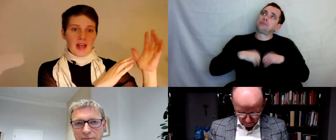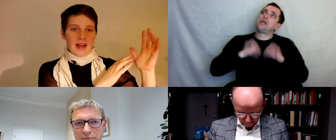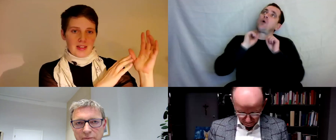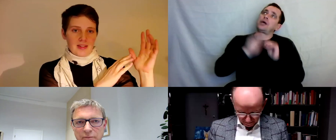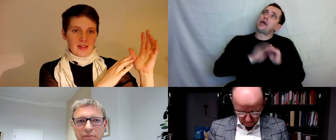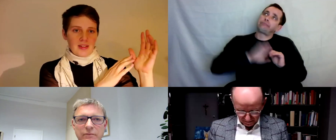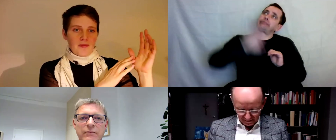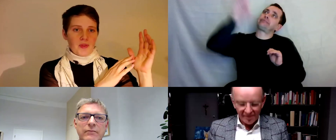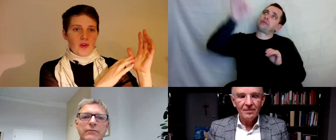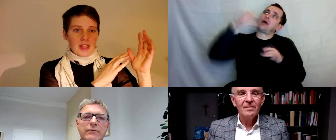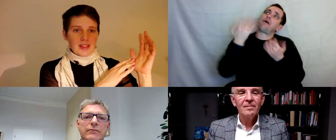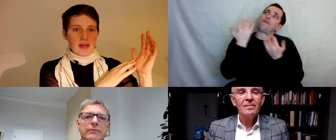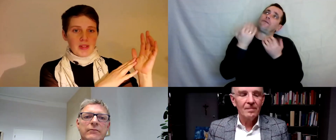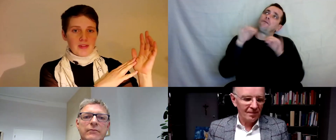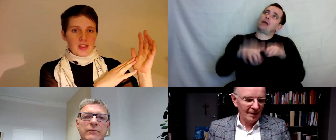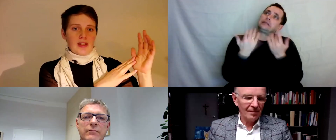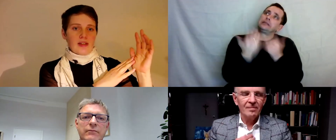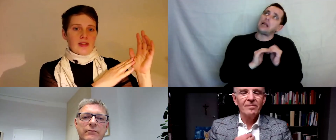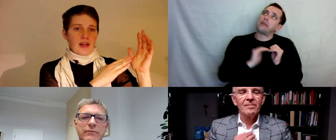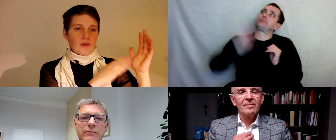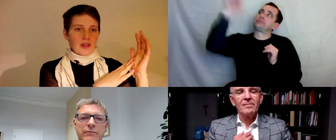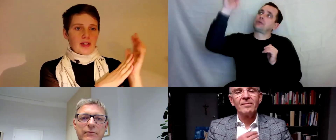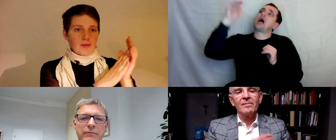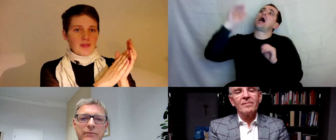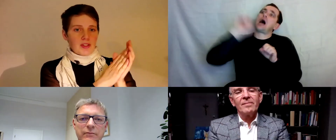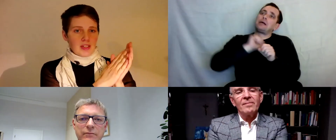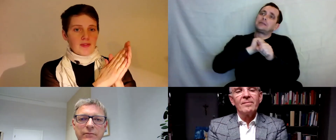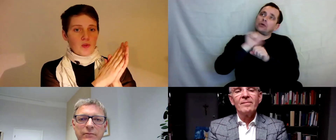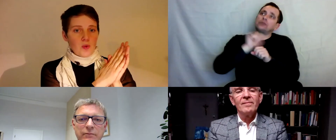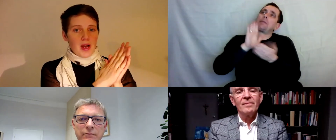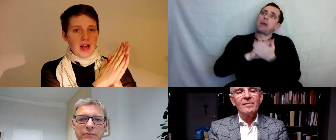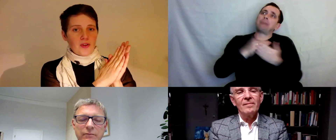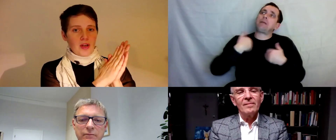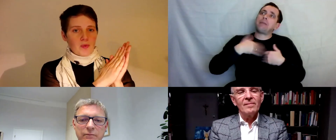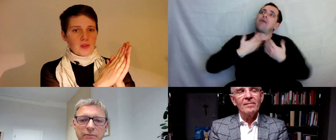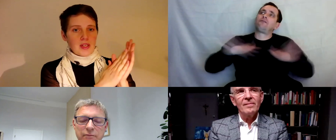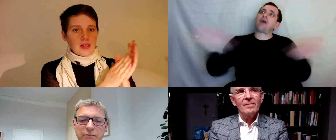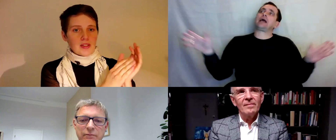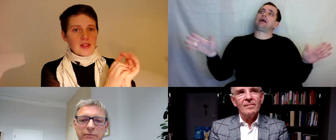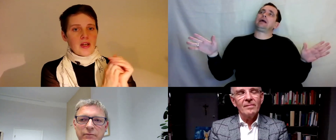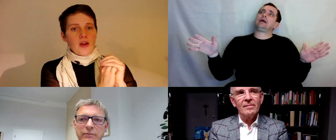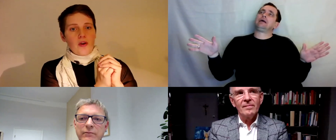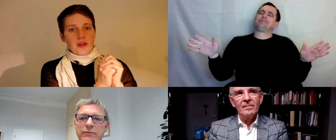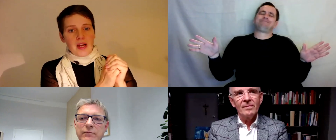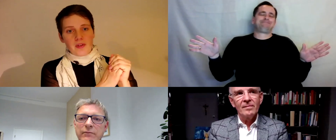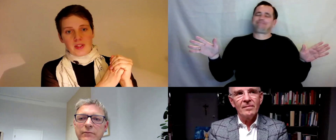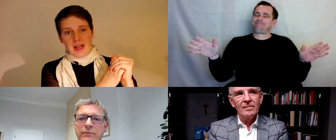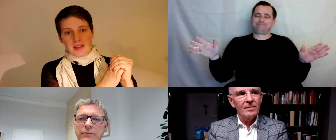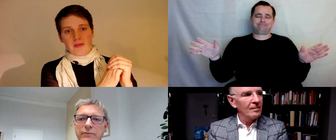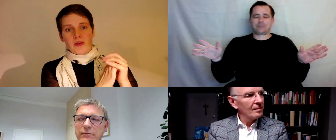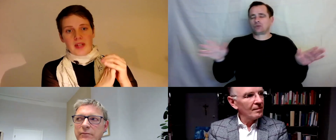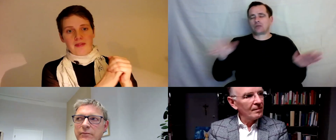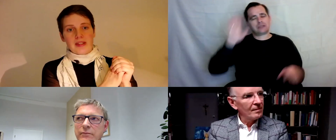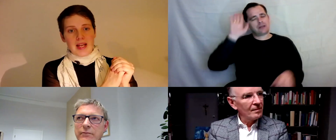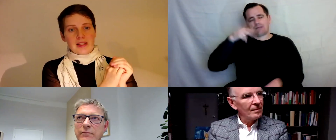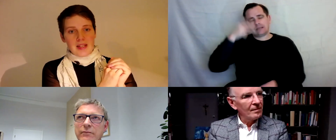mehr Freiheiten. Und das ist ein Missverständnis, ein grundlegendes Missverständnis, was überall noch am Kursieren ist. Und da würde ich sagen, sind